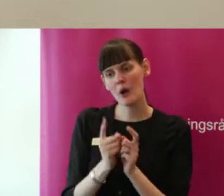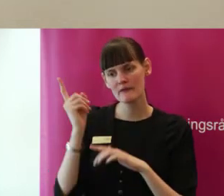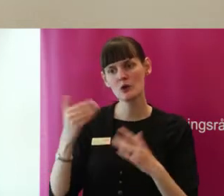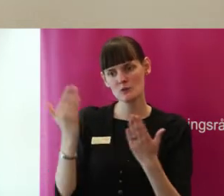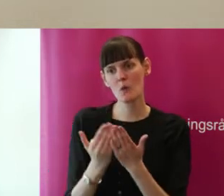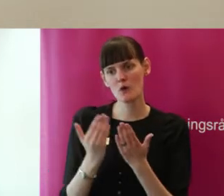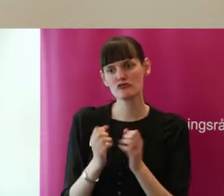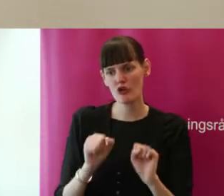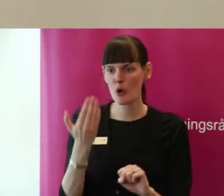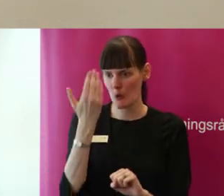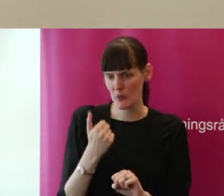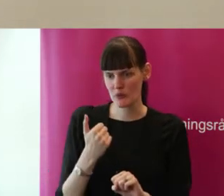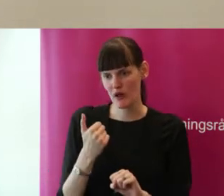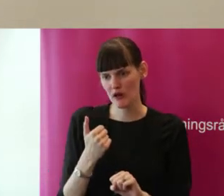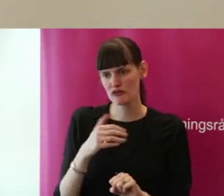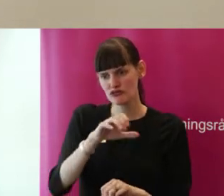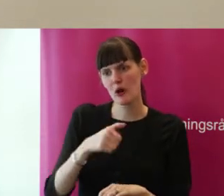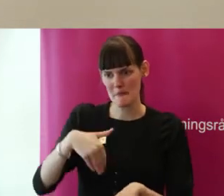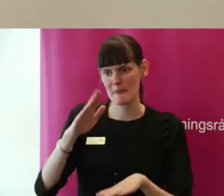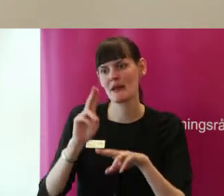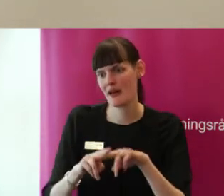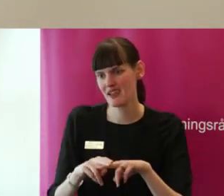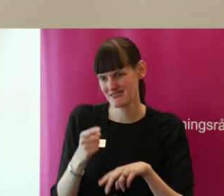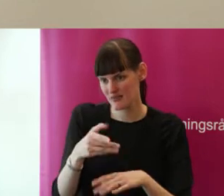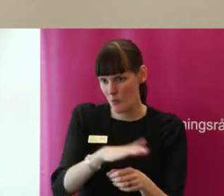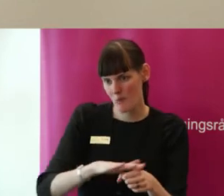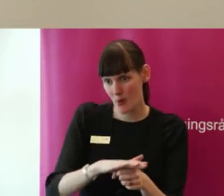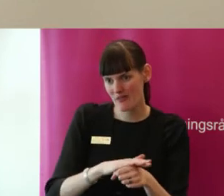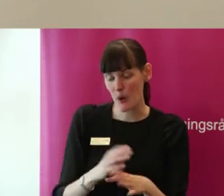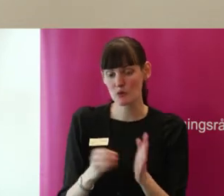roll, just därför att man är dokumenterat framgångsrik på det här området.